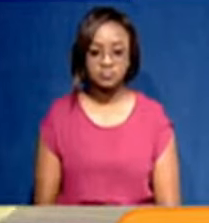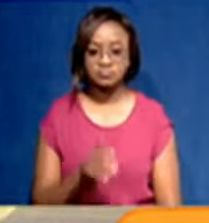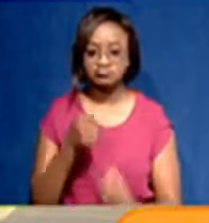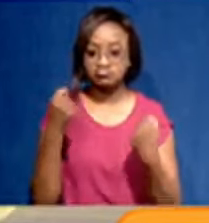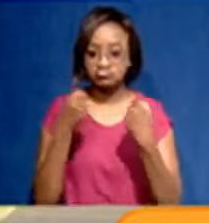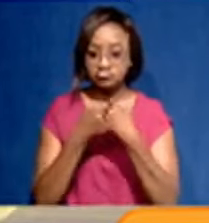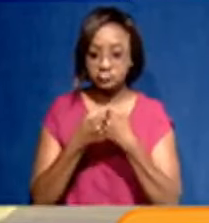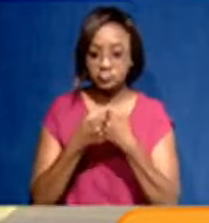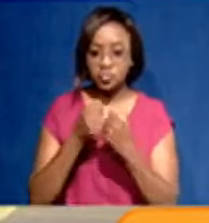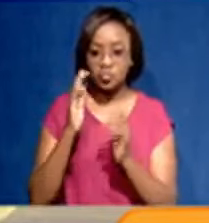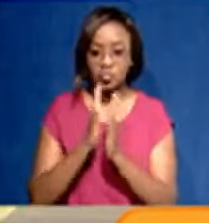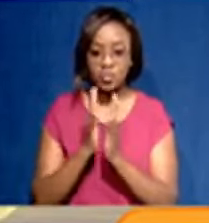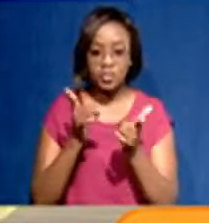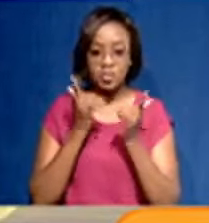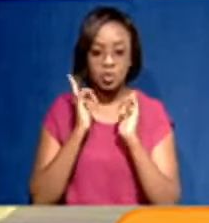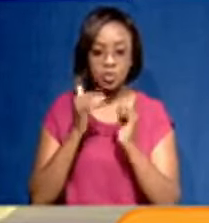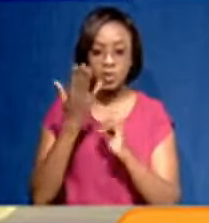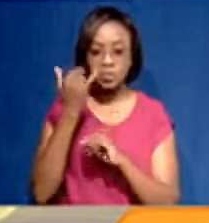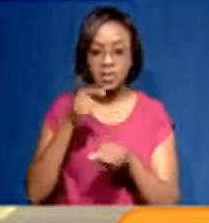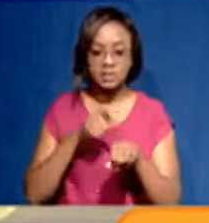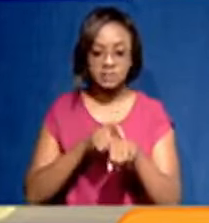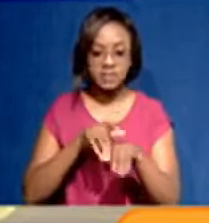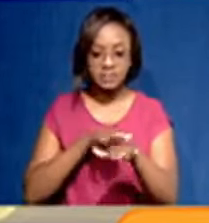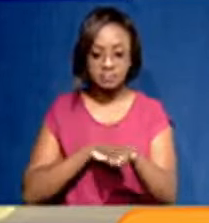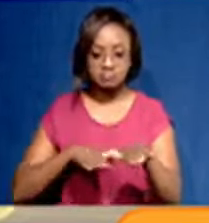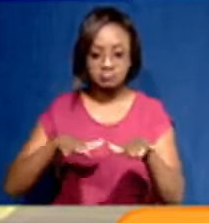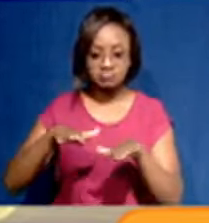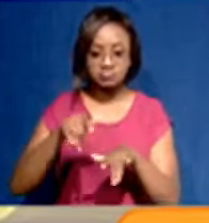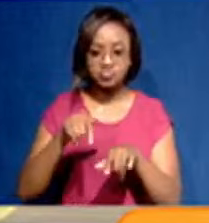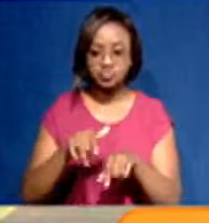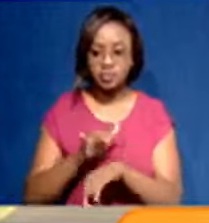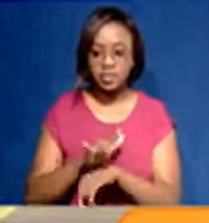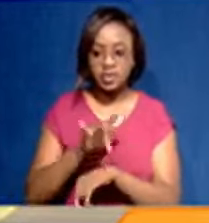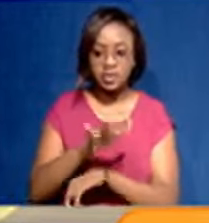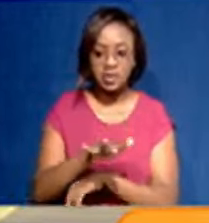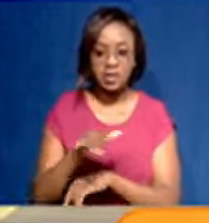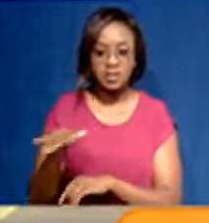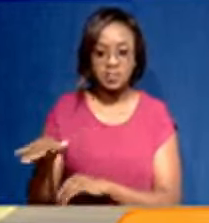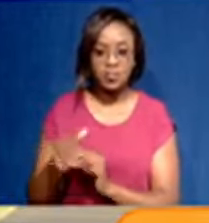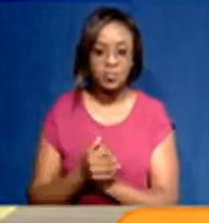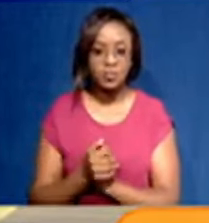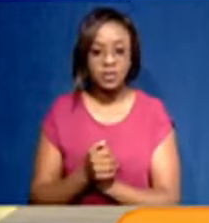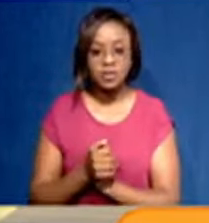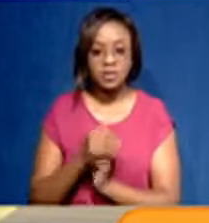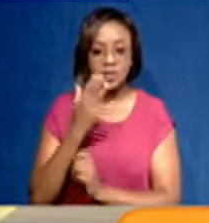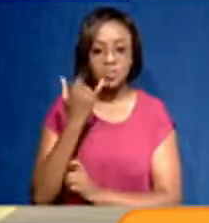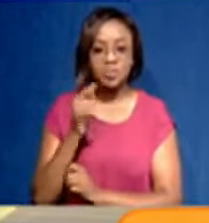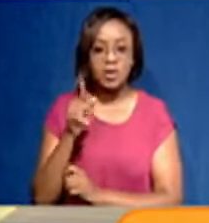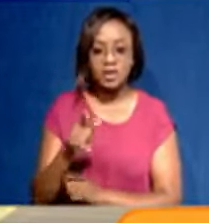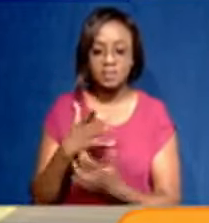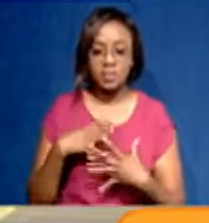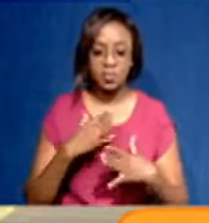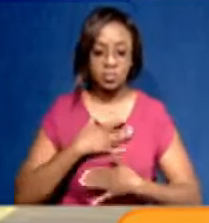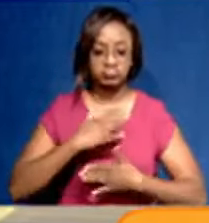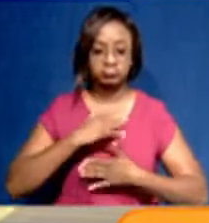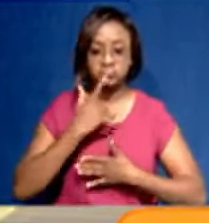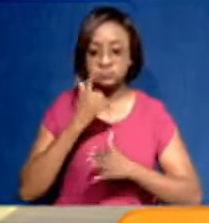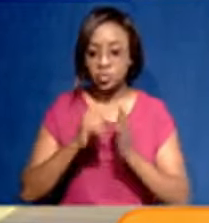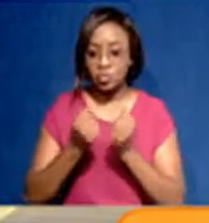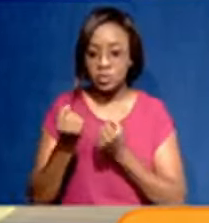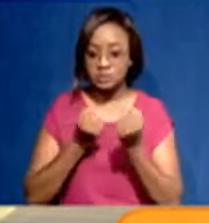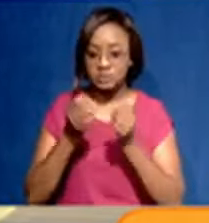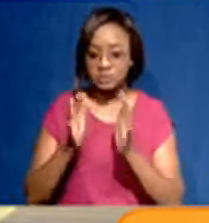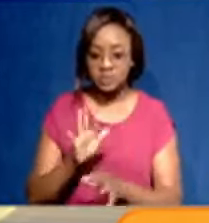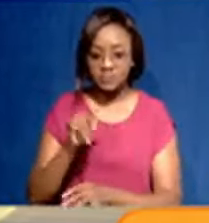na lori alipokuwa akijaribu kupishana na gari jingine mapema hii leo. Na kama anavyoarifu Laura Utieno, manusura wanadai kwamba dereva wa basi